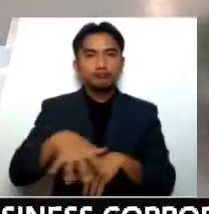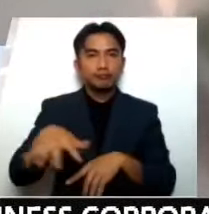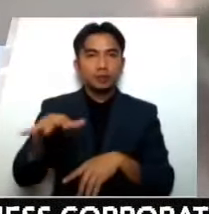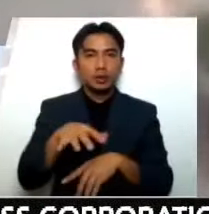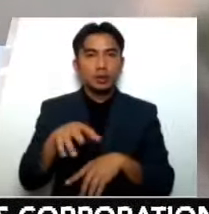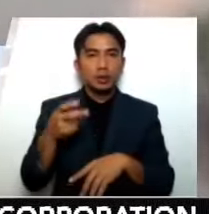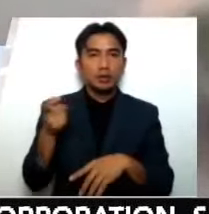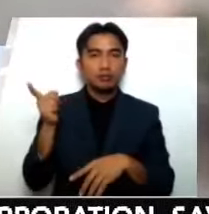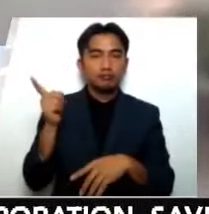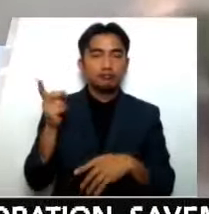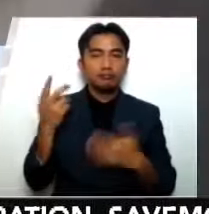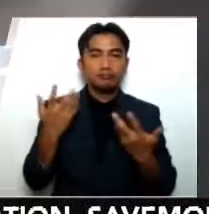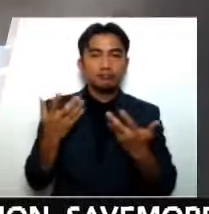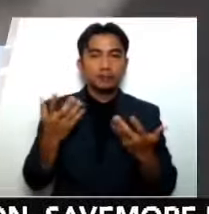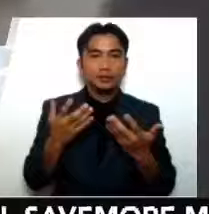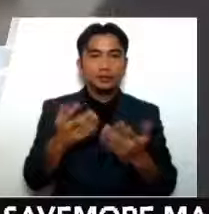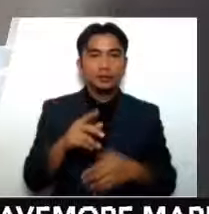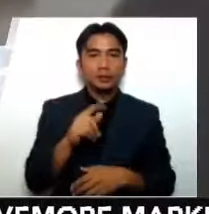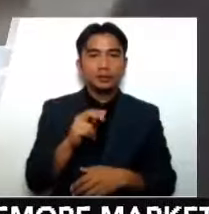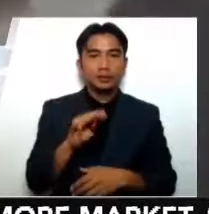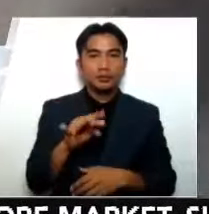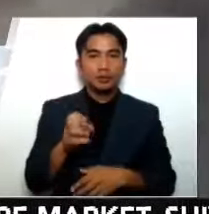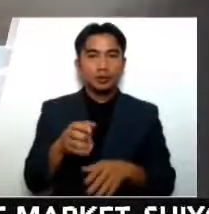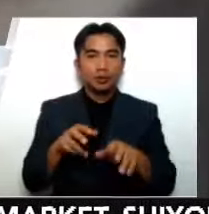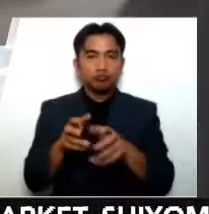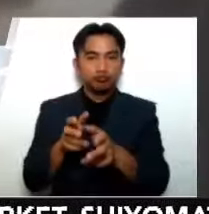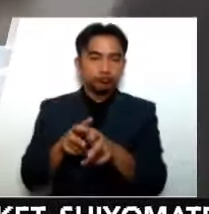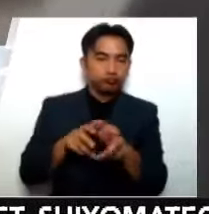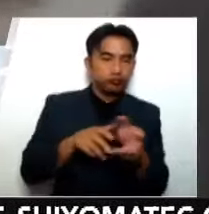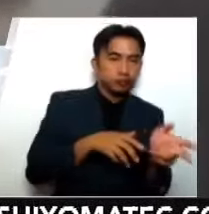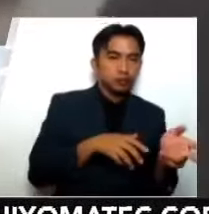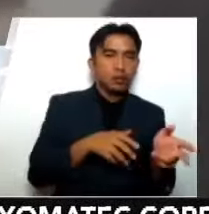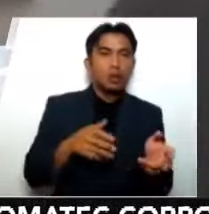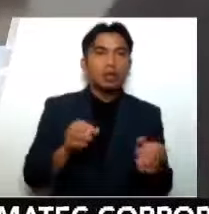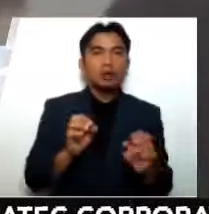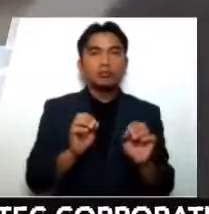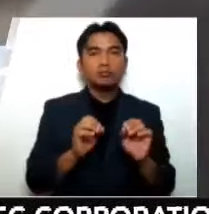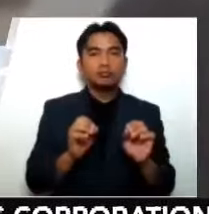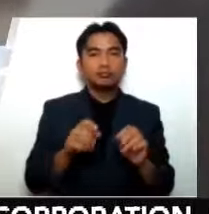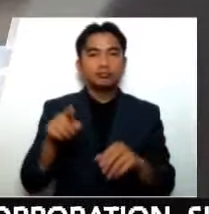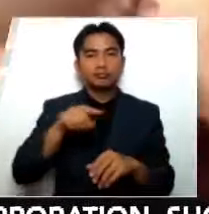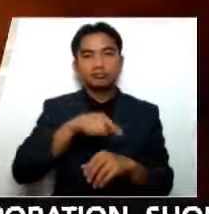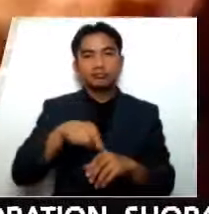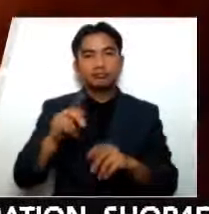Middle Tennessee State University. Wala namang napaulat na nasaktan.